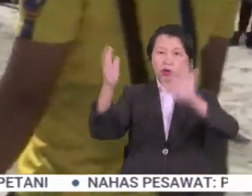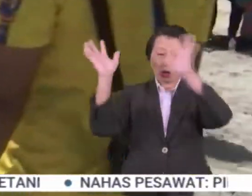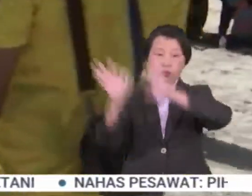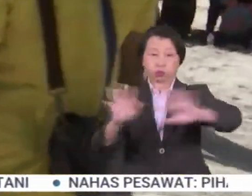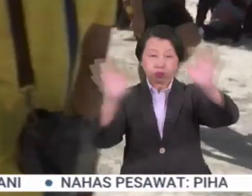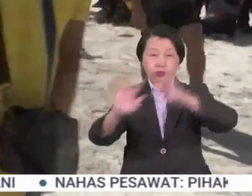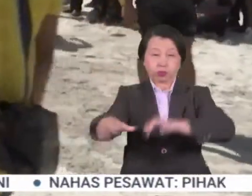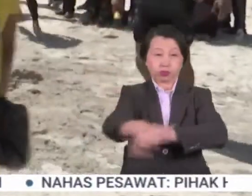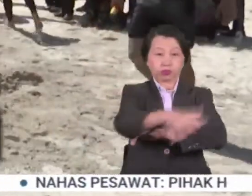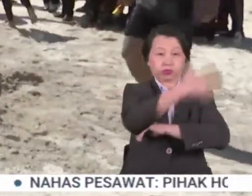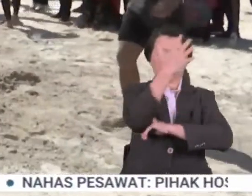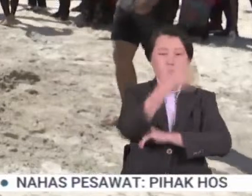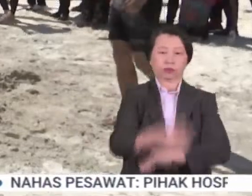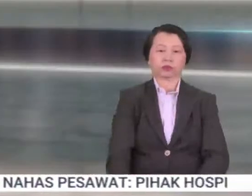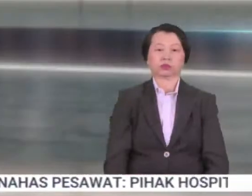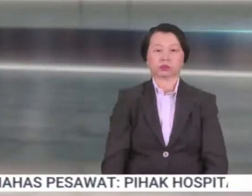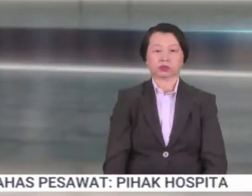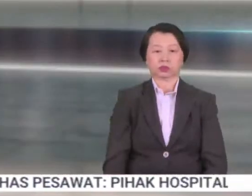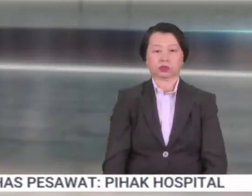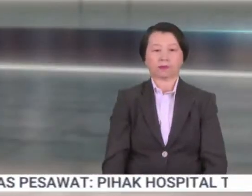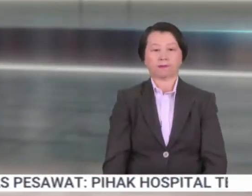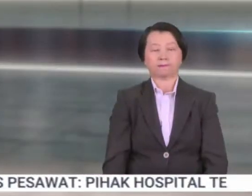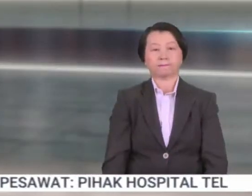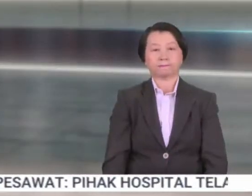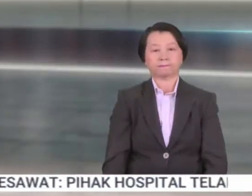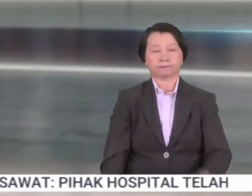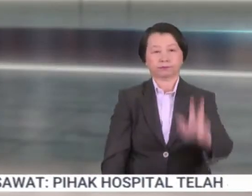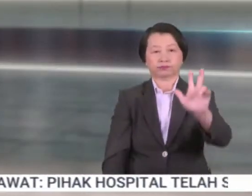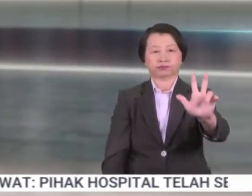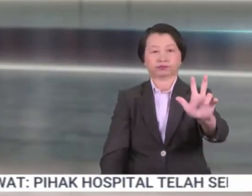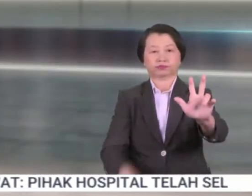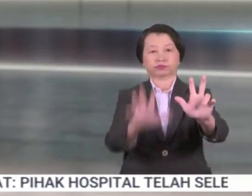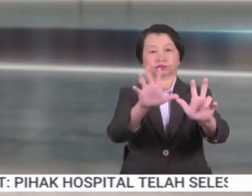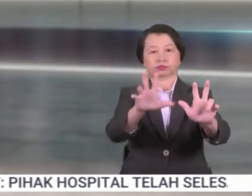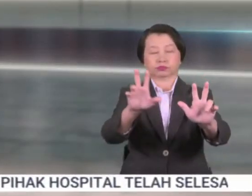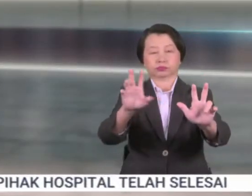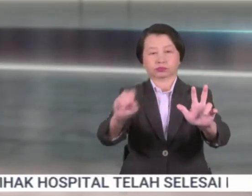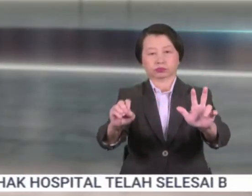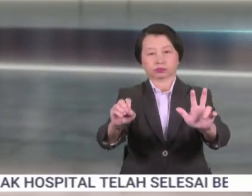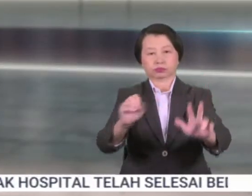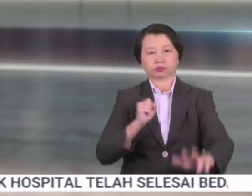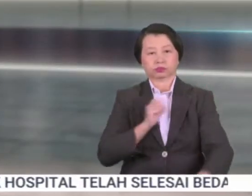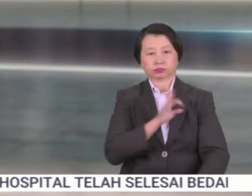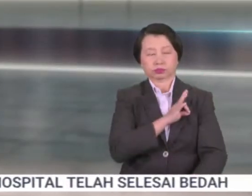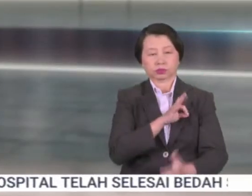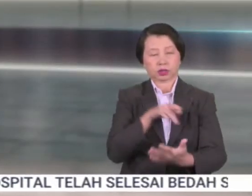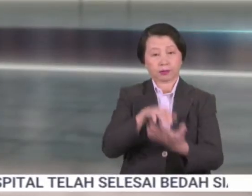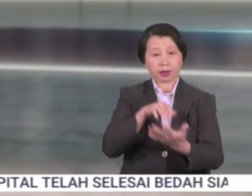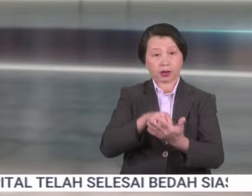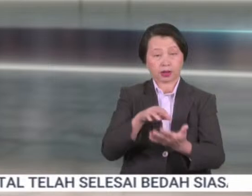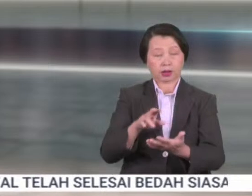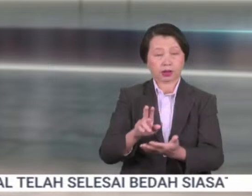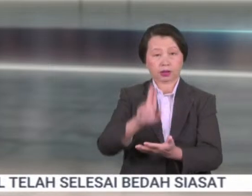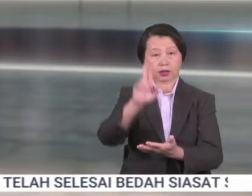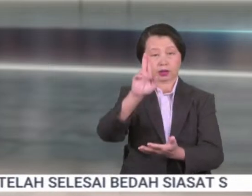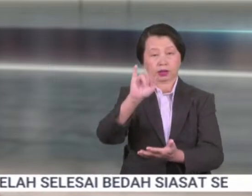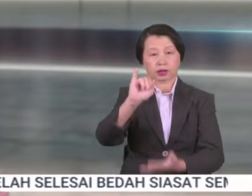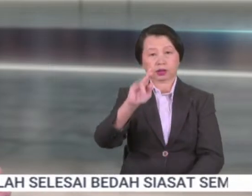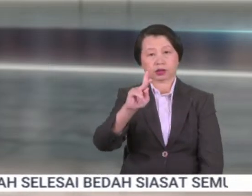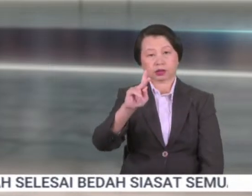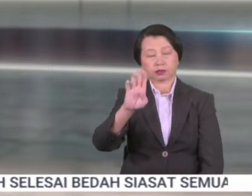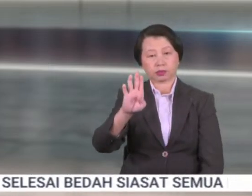timur laut seramai 350 kakitangan dan pelajar Institut kemahiran belia negara